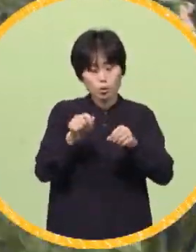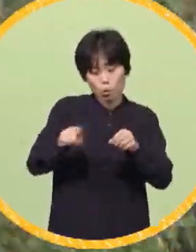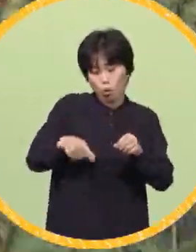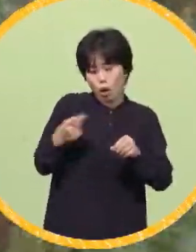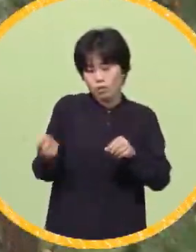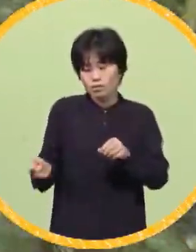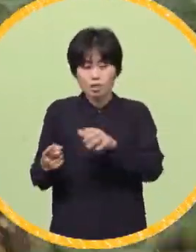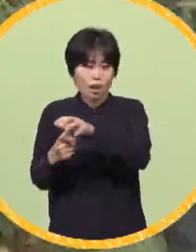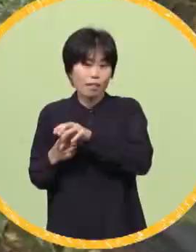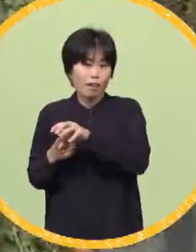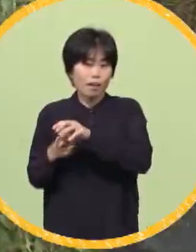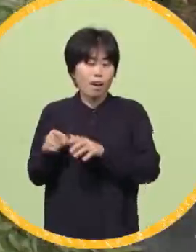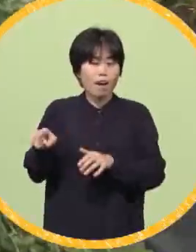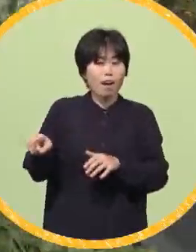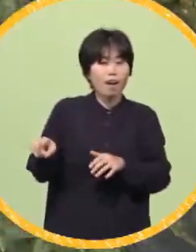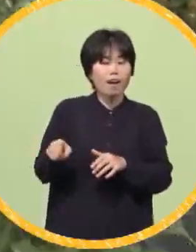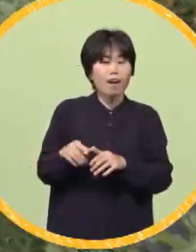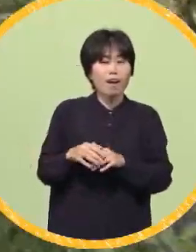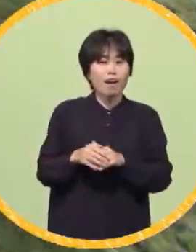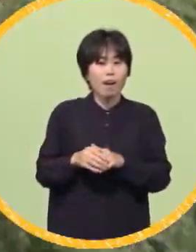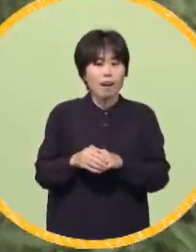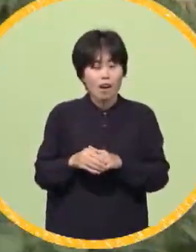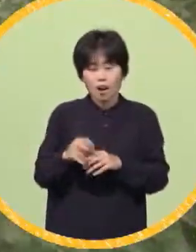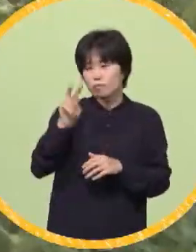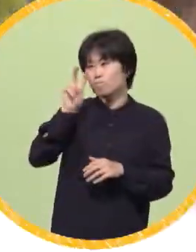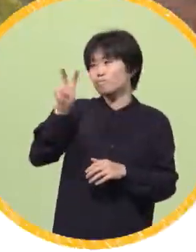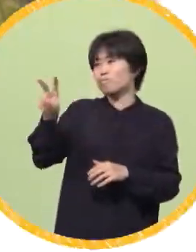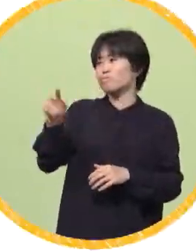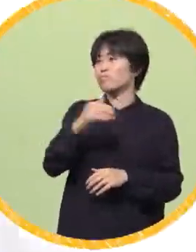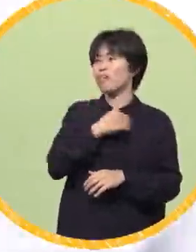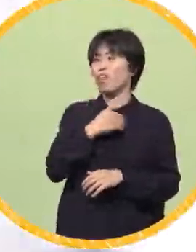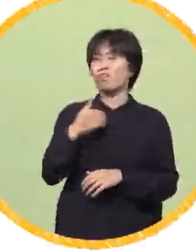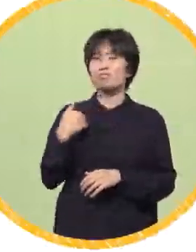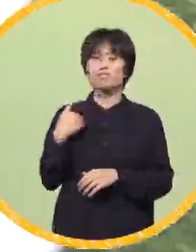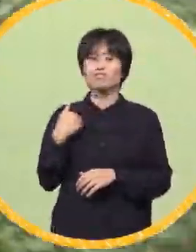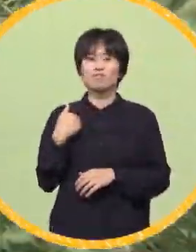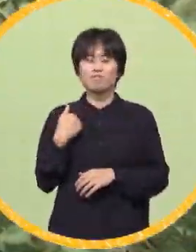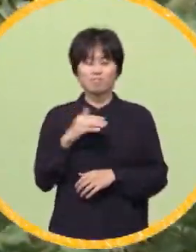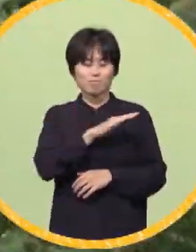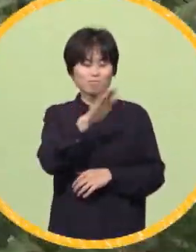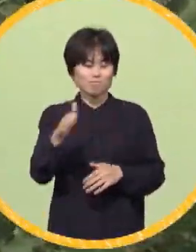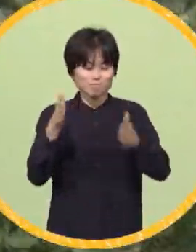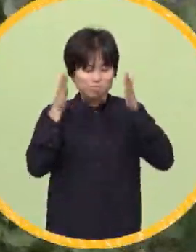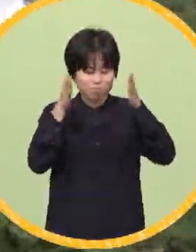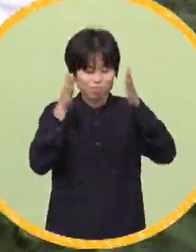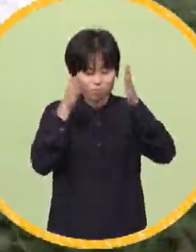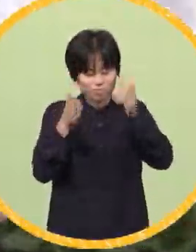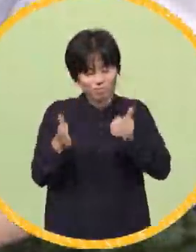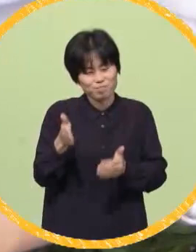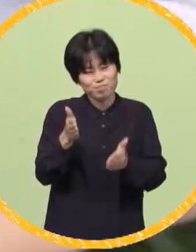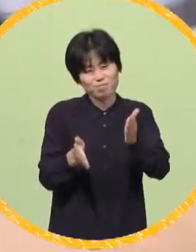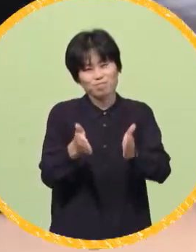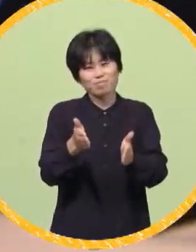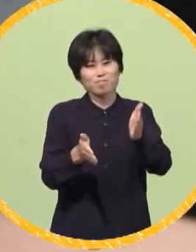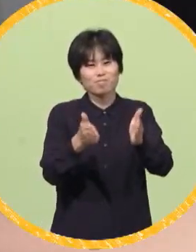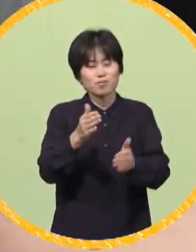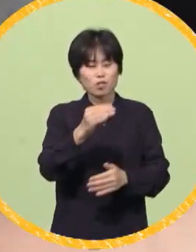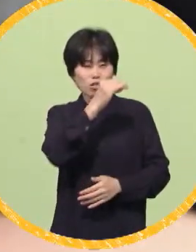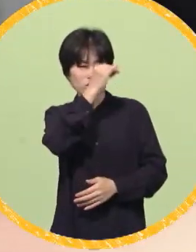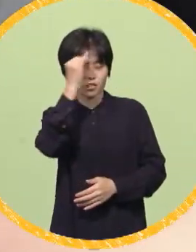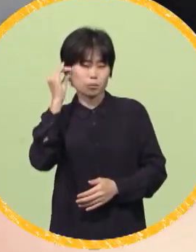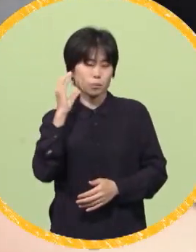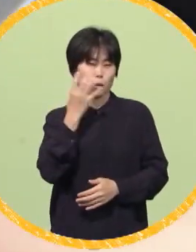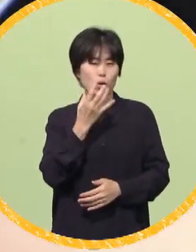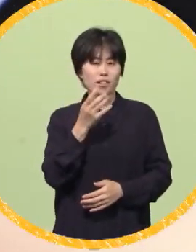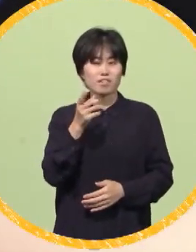に畑が広がっていて、お店の中からも見れるんですけど、もうみんな一生懸命育ててて、また知識もすごいし、